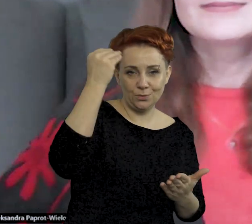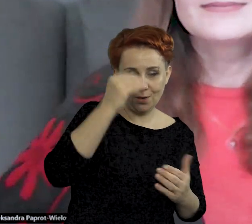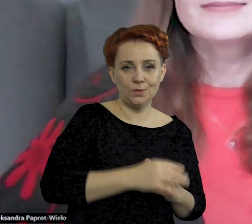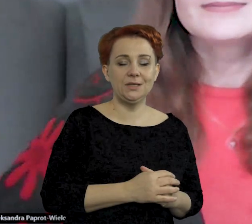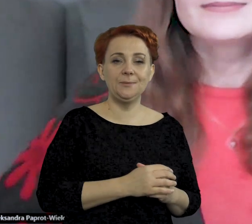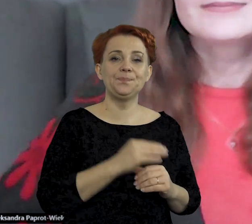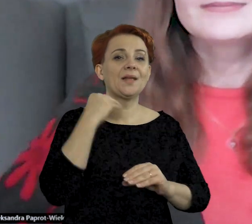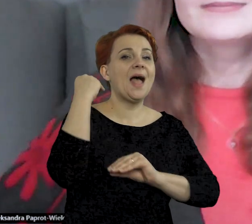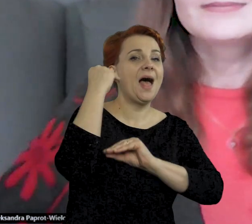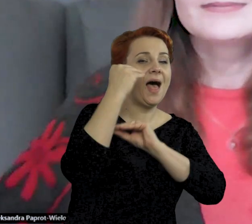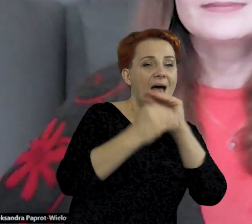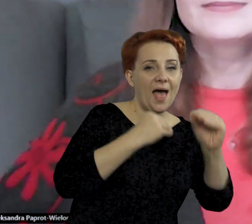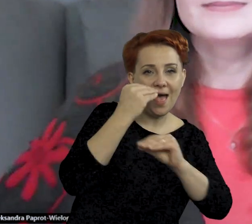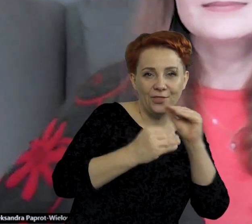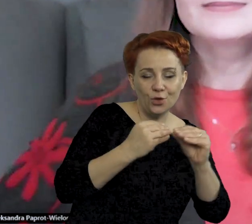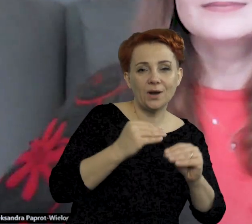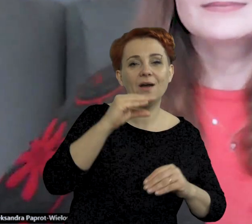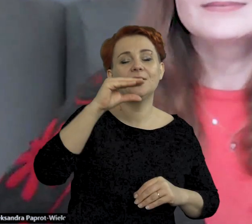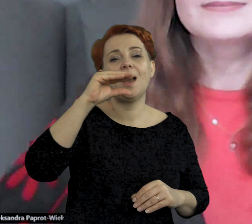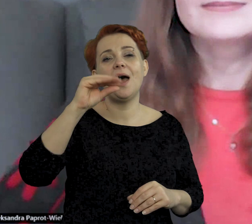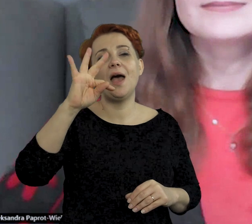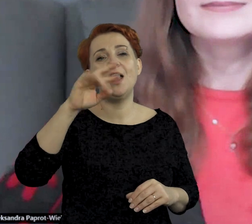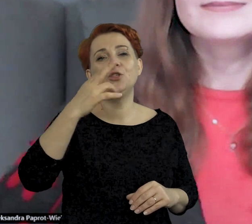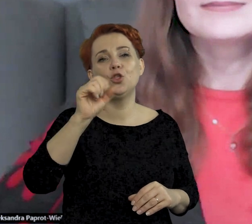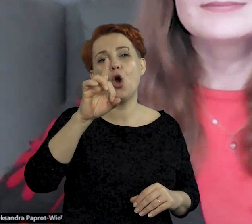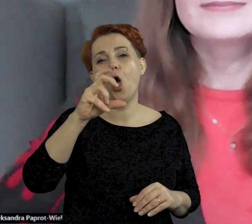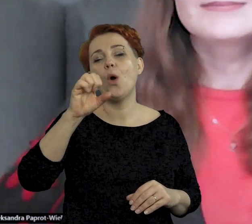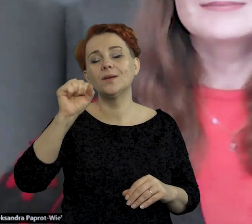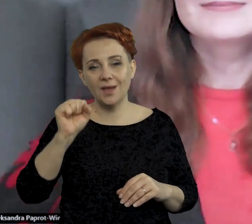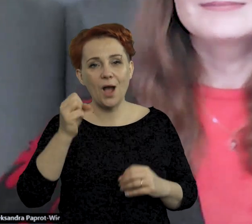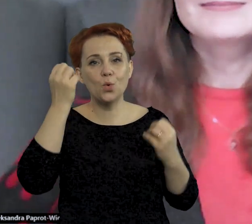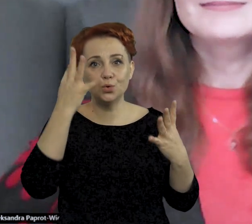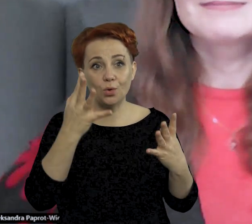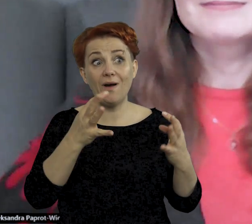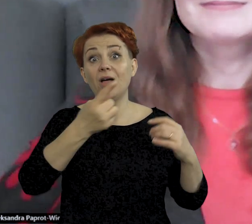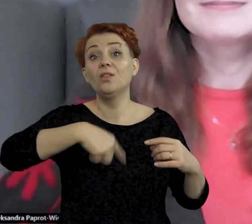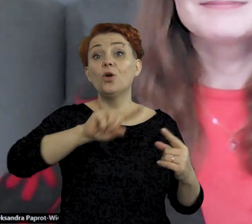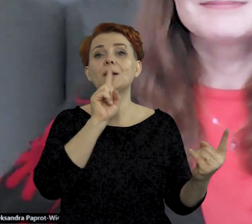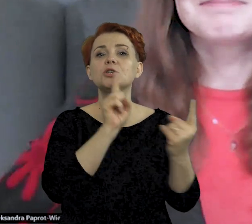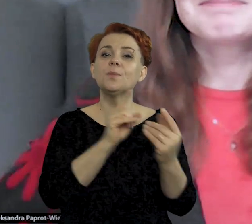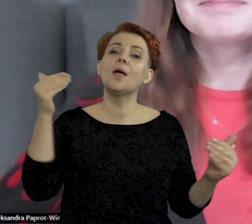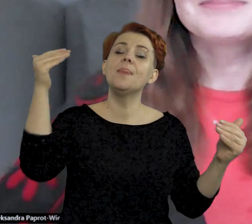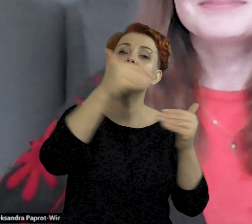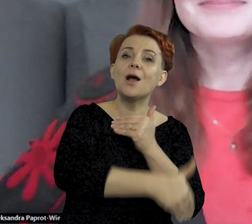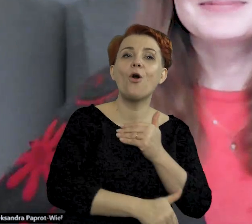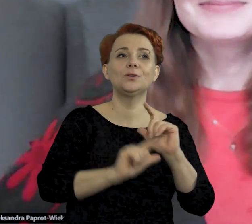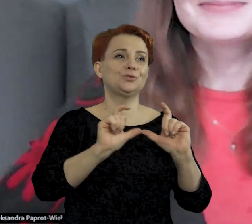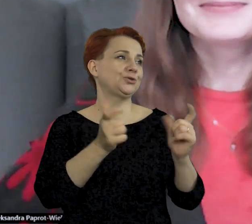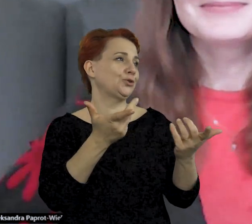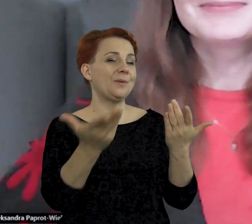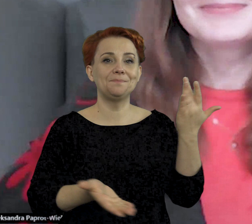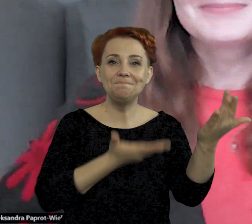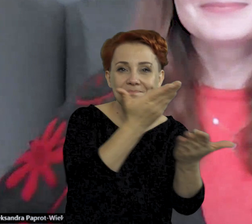kulturowa, to chciałabym, abyśmy nasze spotkanie zakończyli, no właśnie, refleksją, postulatem, manifestem, zgłoszeniem